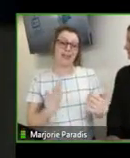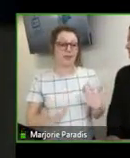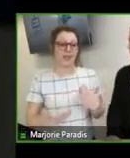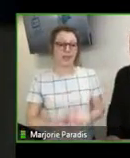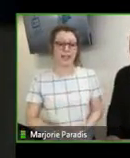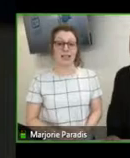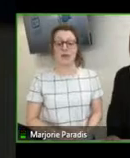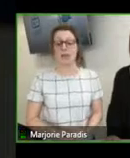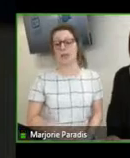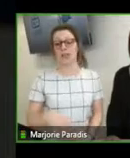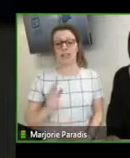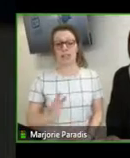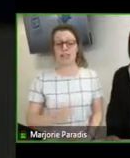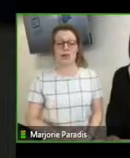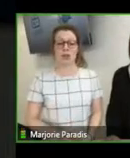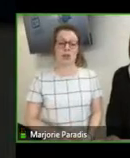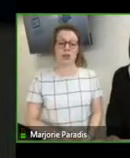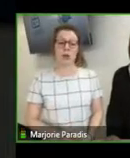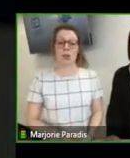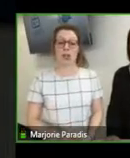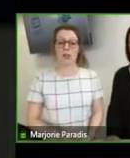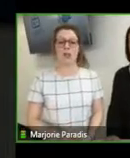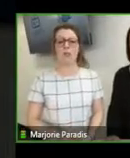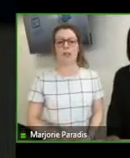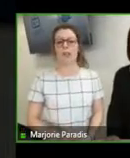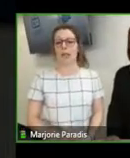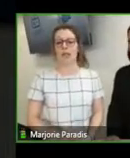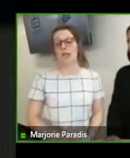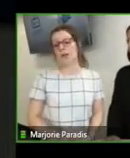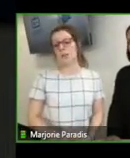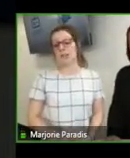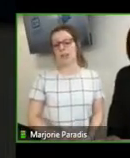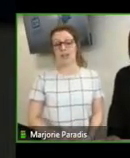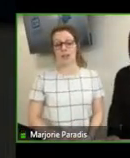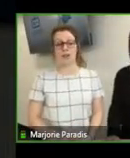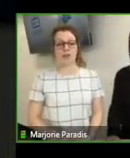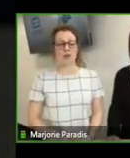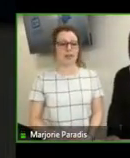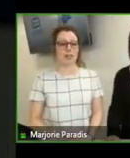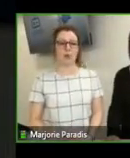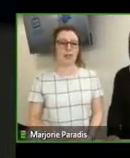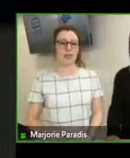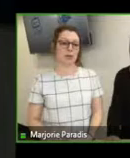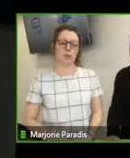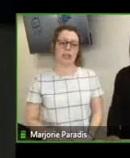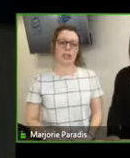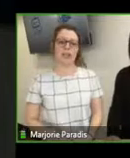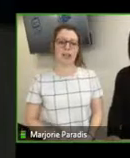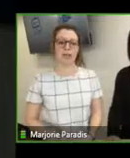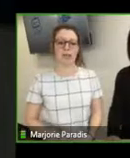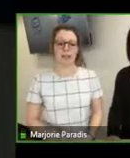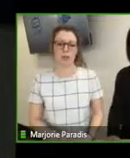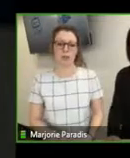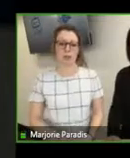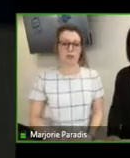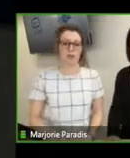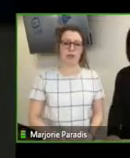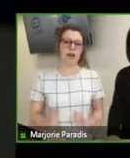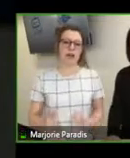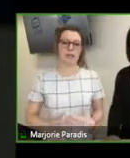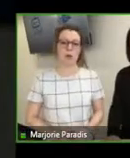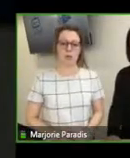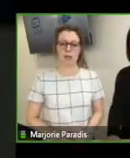vous avez à dire là-dessus. Si vous avez des questions, il y a des choses qui ne sont pas claires aussi. Puis, si vous avez des pistes de réflexion, là, c'est pas obligé, vous n'êtes pas obligé d'attendre à la fin. Ça va nous faire plaisir